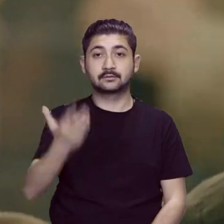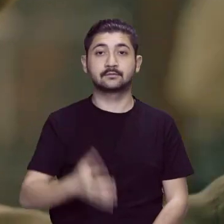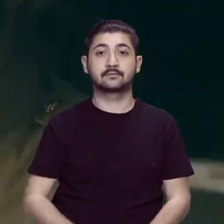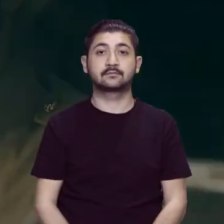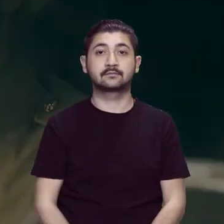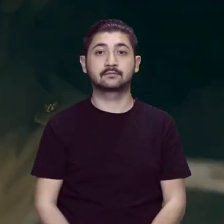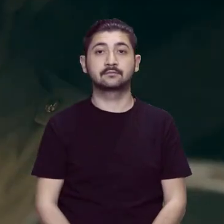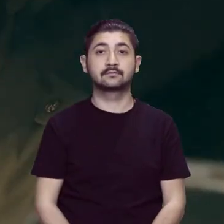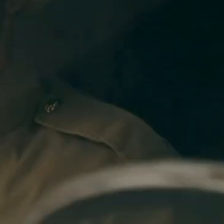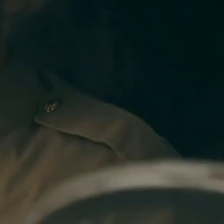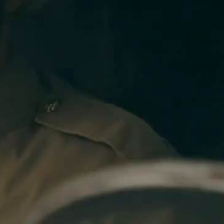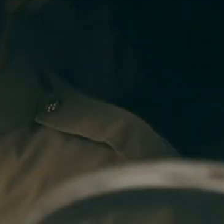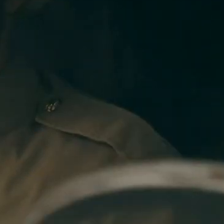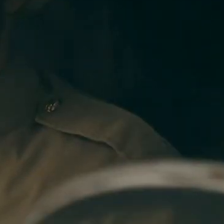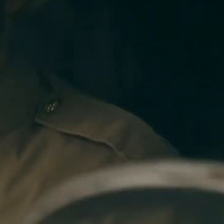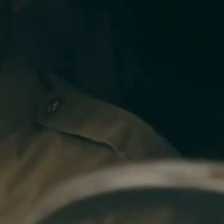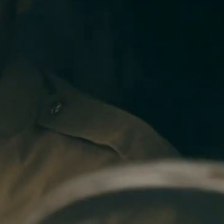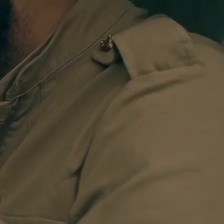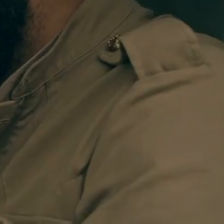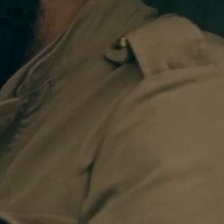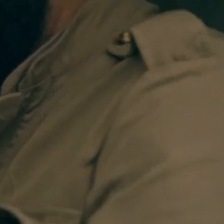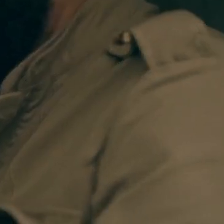Ali sinirle dişlerini sıkan Sait'e döndü.